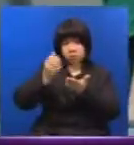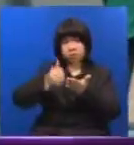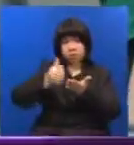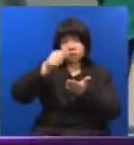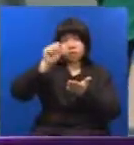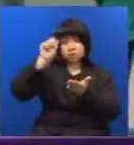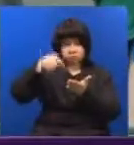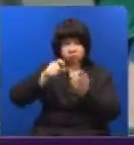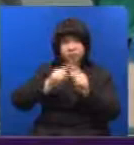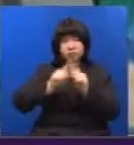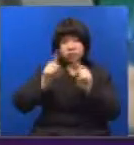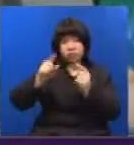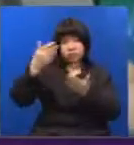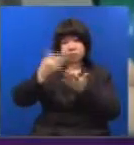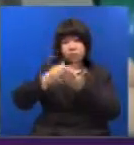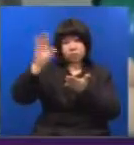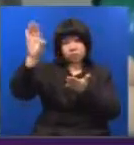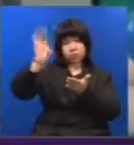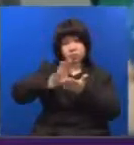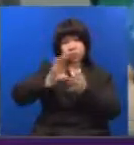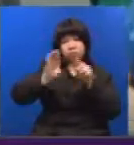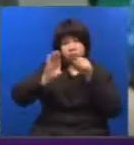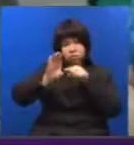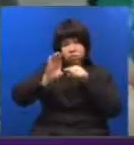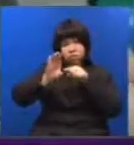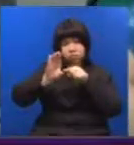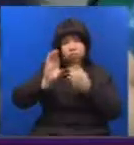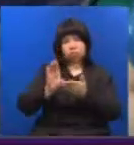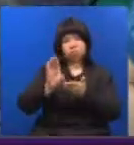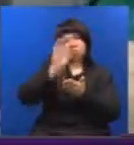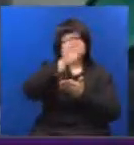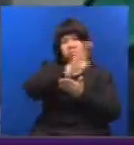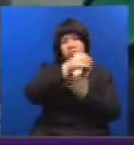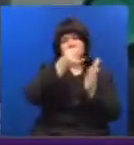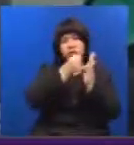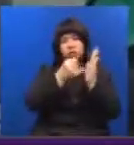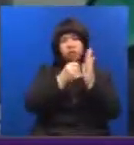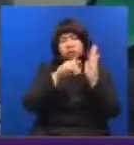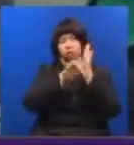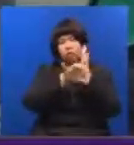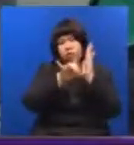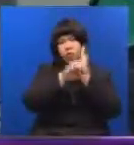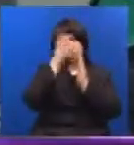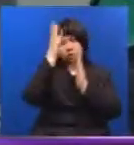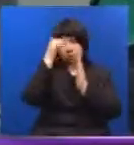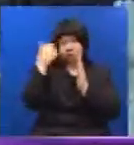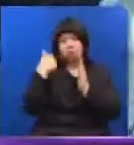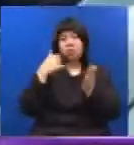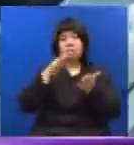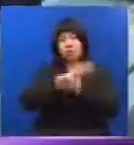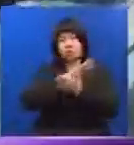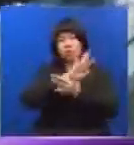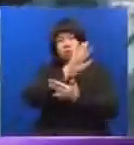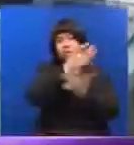วแต่ว่าเงินงวดล่าสุนี้ต้องโยกไปที่จะหมดร้อยเอ็ดก่อนเพระว่ามีใบประทวนของชาวนามากกวาในทุกชว